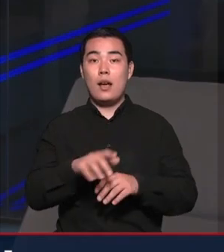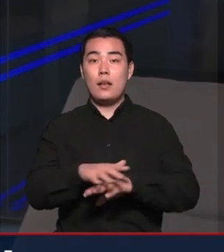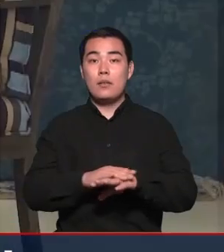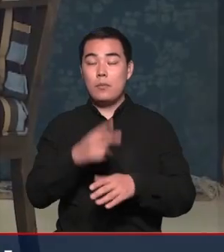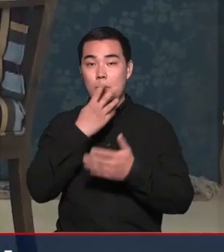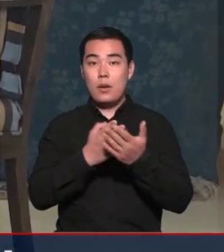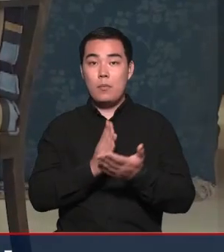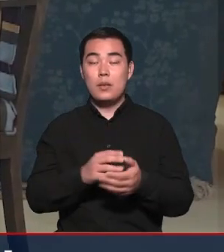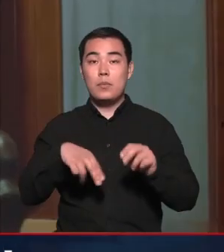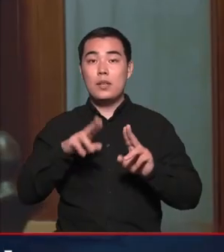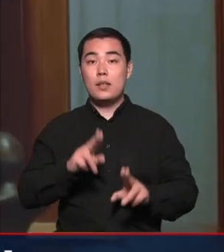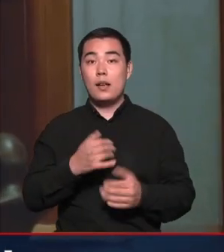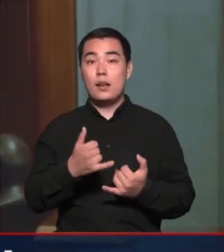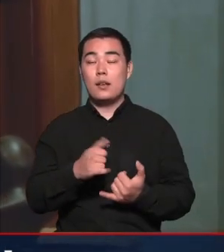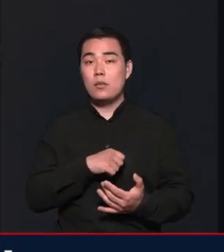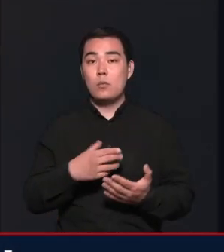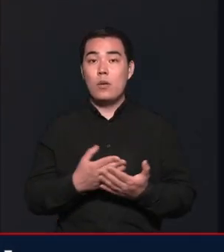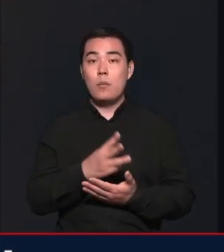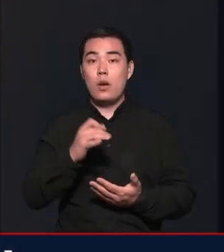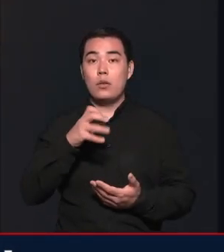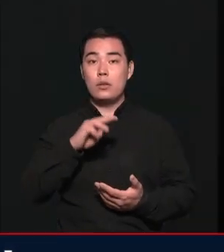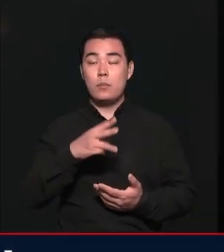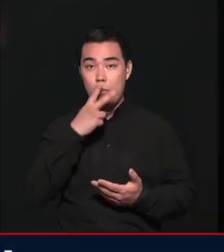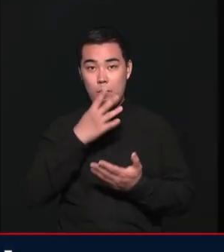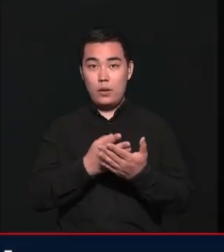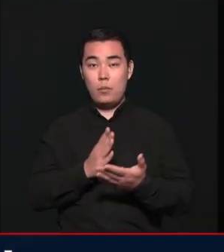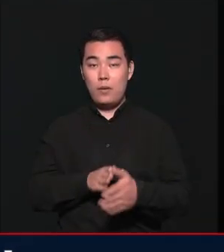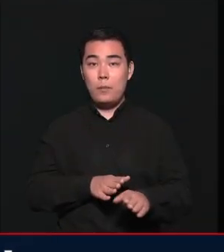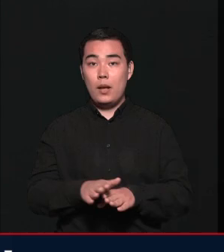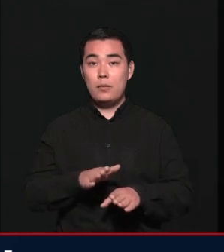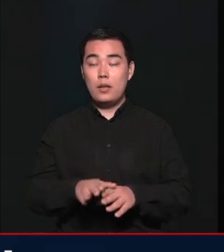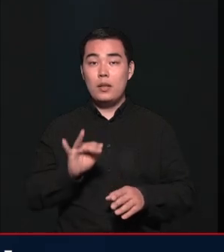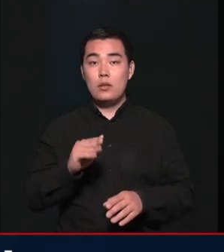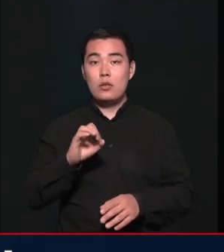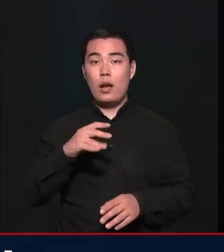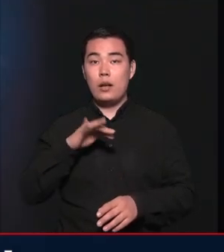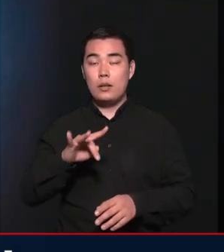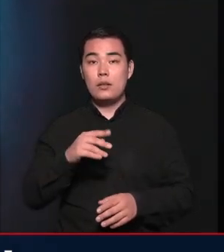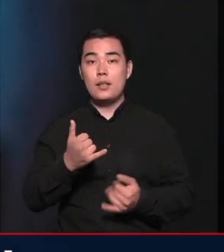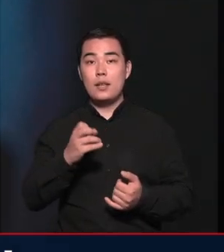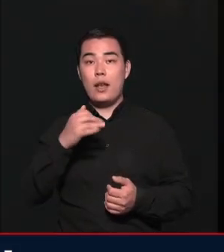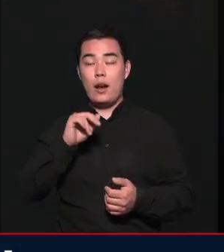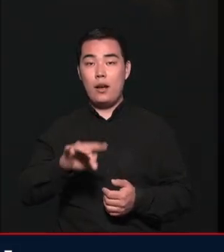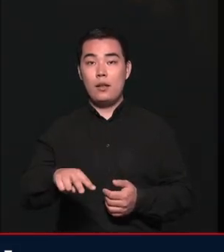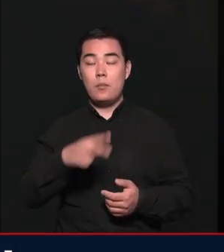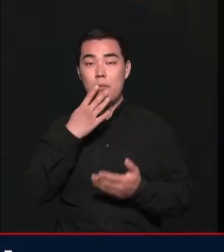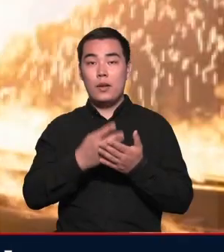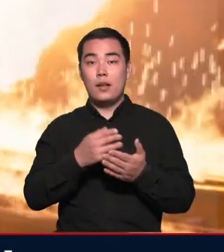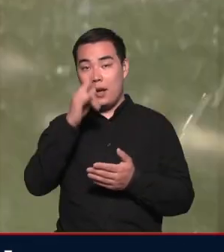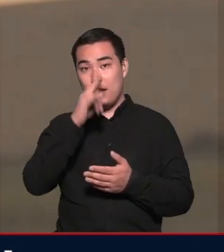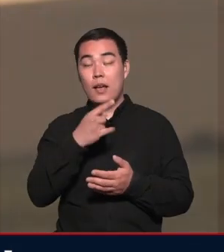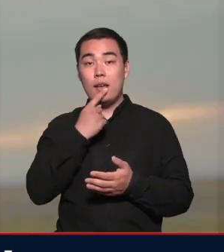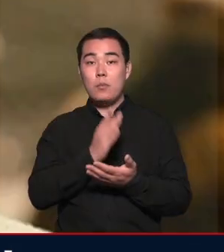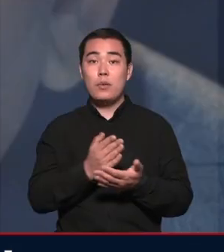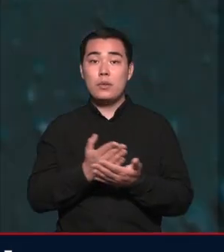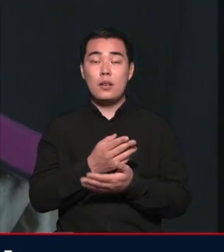көрсетеміз. Арна эфирі жаңа маусымда да тың дүниелермен толықпақ. Мәселен, түрлі жанрдағы отандық сериалдар қазақ тілінде жарыққа шығады. Атап